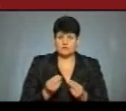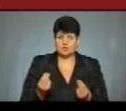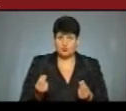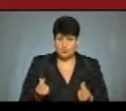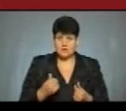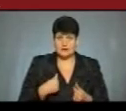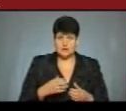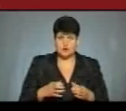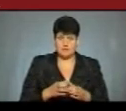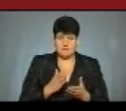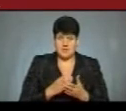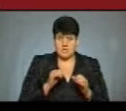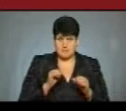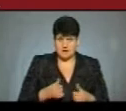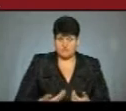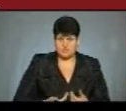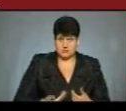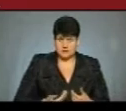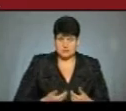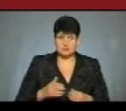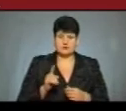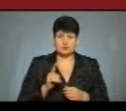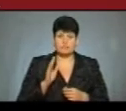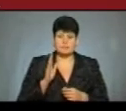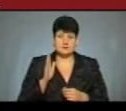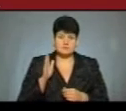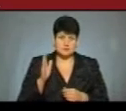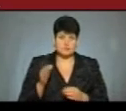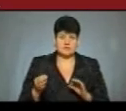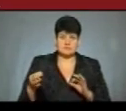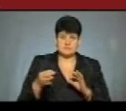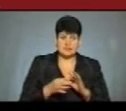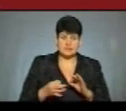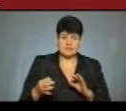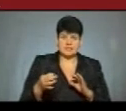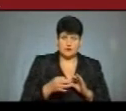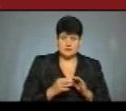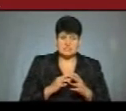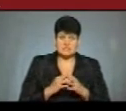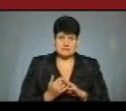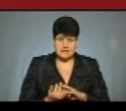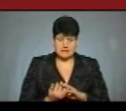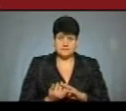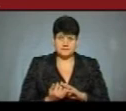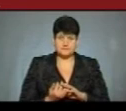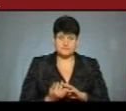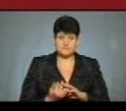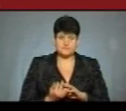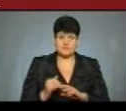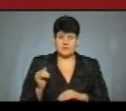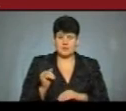наша громада все ж таки має право на життя, що в перспективі до нас доєднається навколишні села. І я думаю,